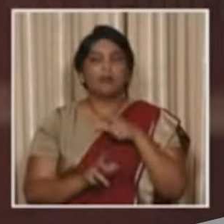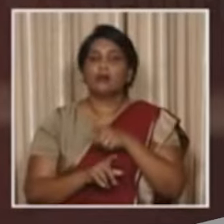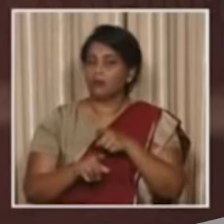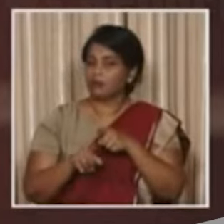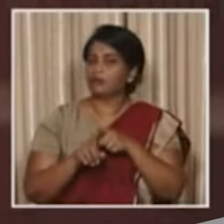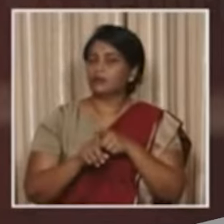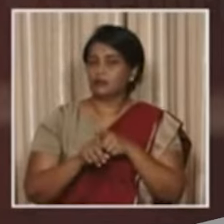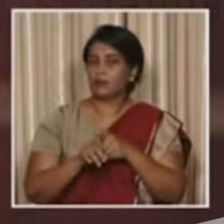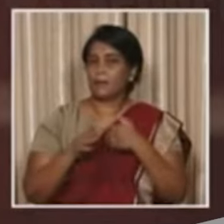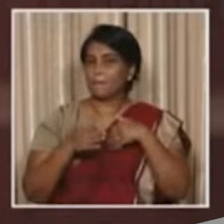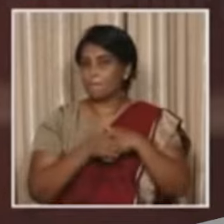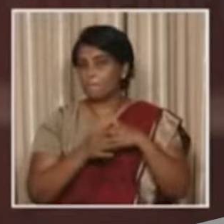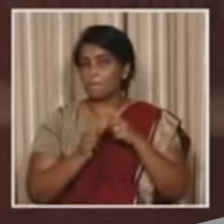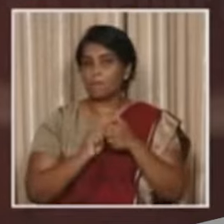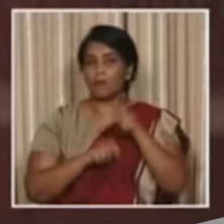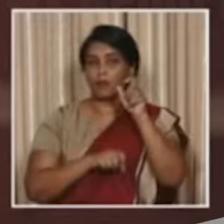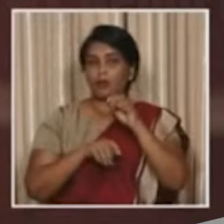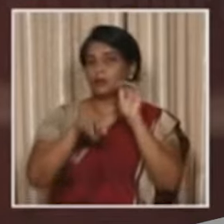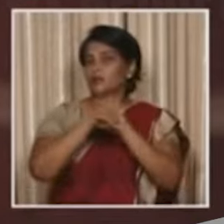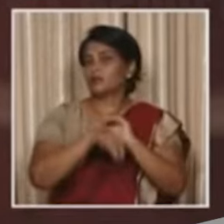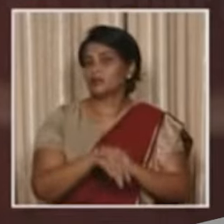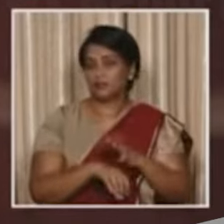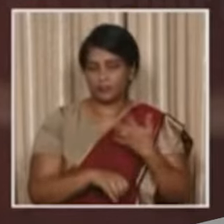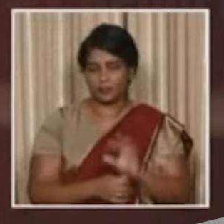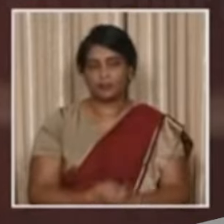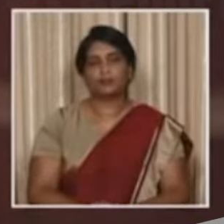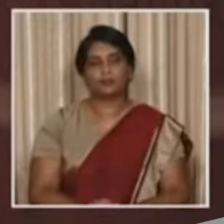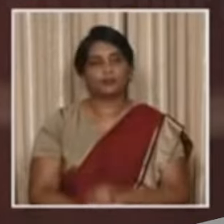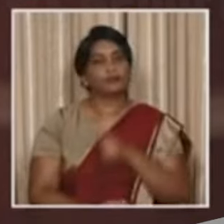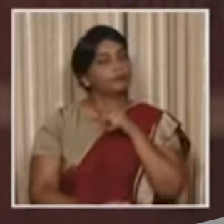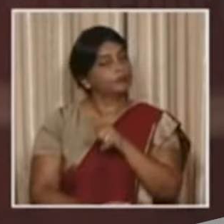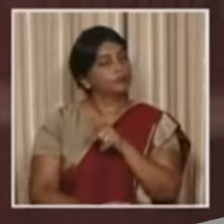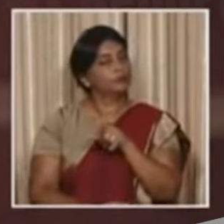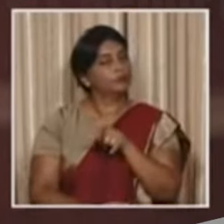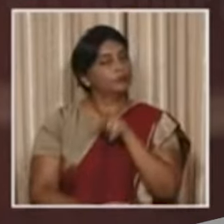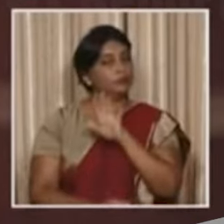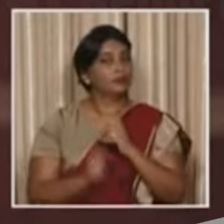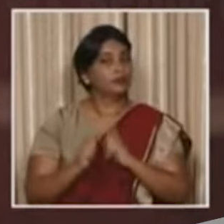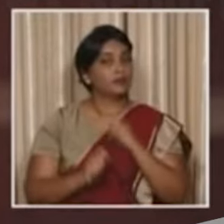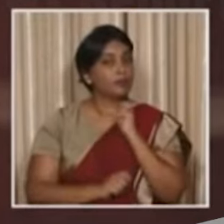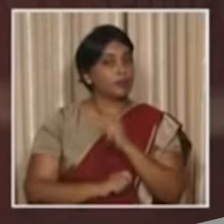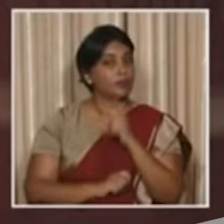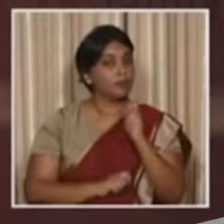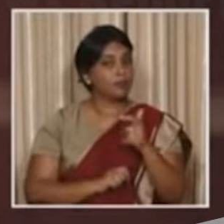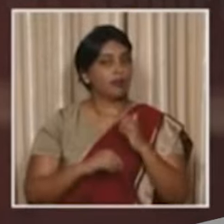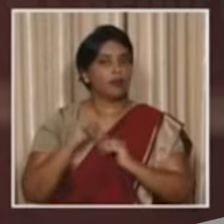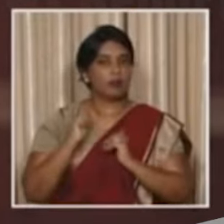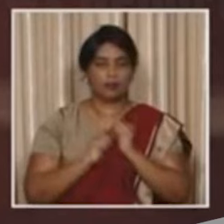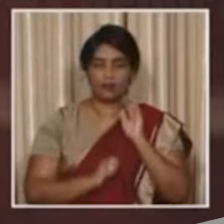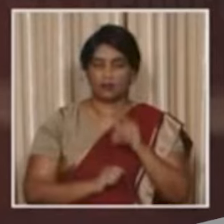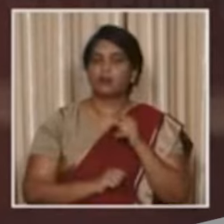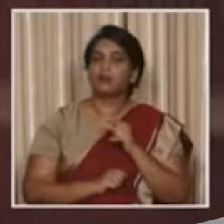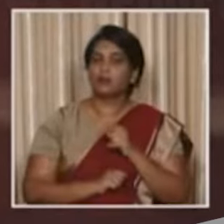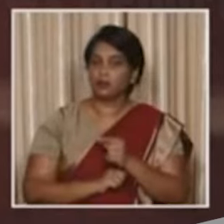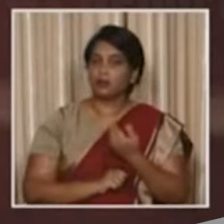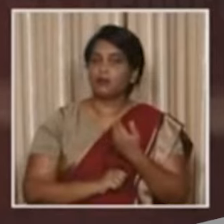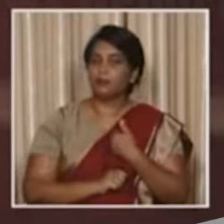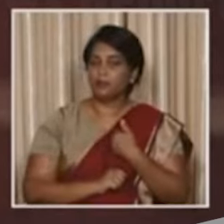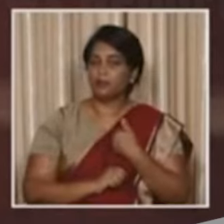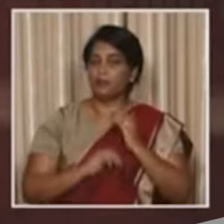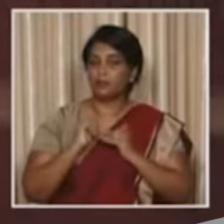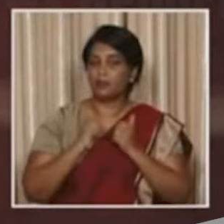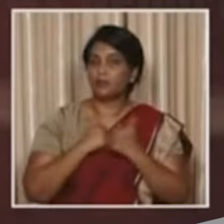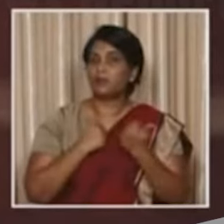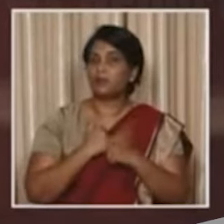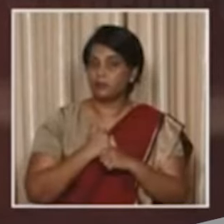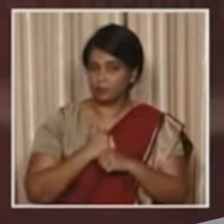ඒකෙන් පීඩාවට පත් වුණ කණ්ඩායම හඳුනගෙන තියෙන්නේ. ඒක නිසා ඒ උදවියට ගෙවන්න ක්‍රමවේදිකුත් හදලා තියෙනවා. එතකොට අපිට කිව්වේ ක්‍රමවේදි